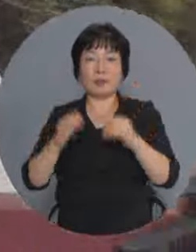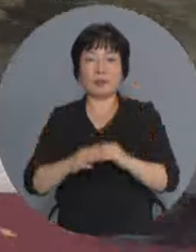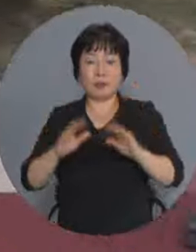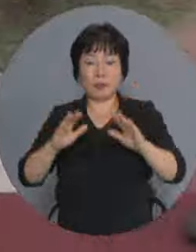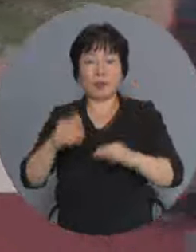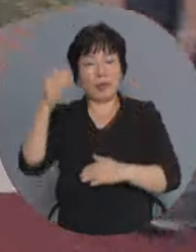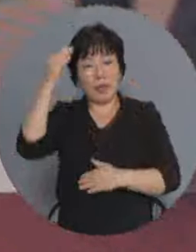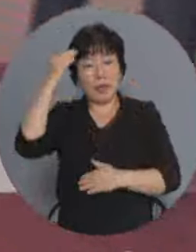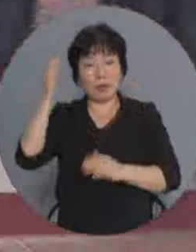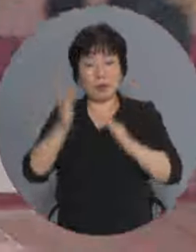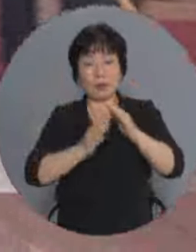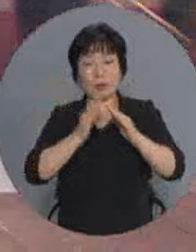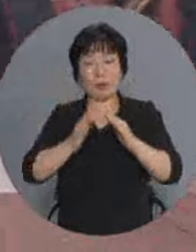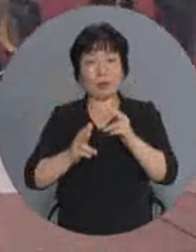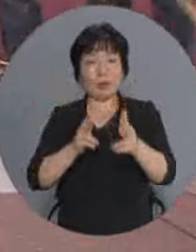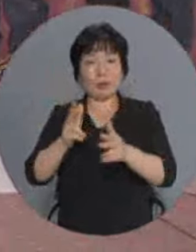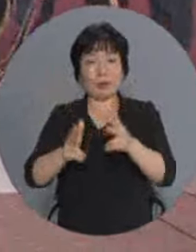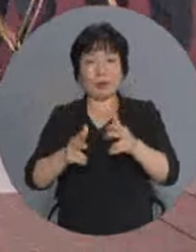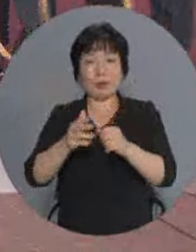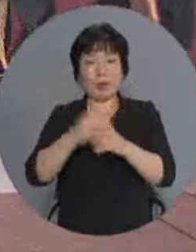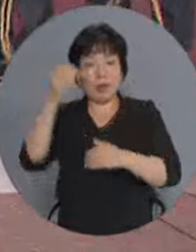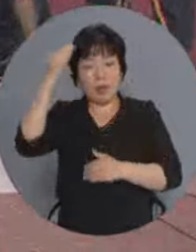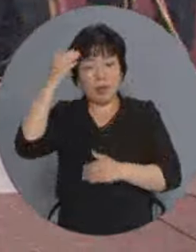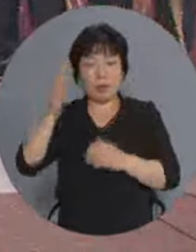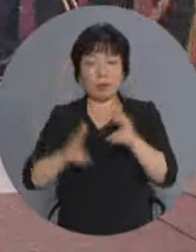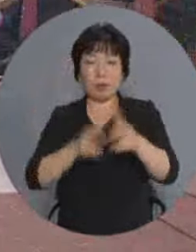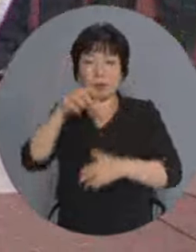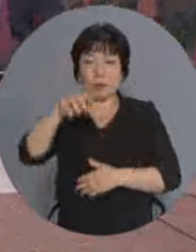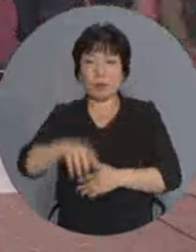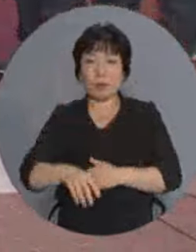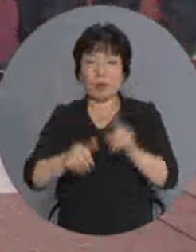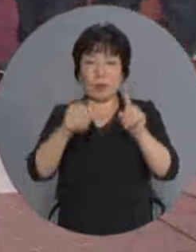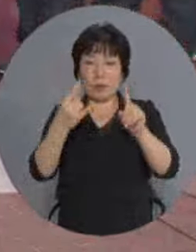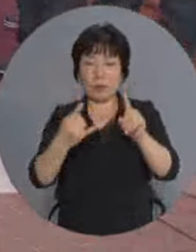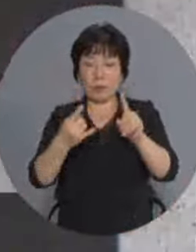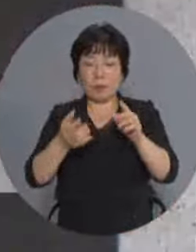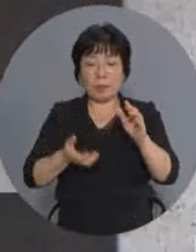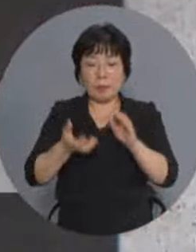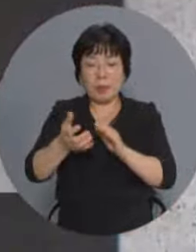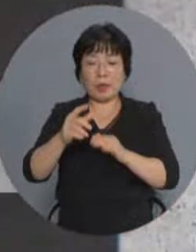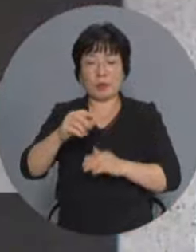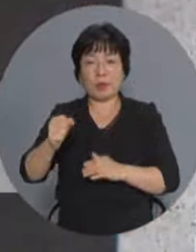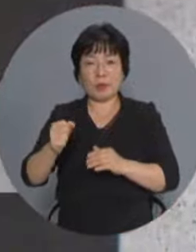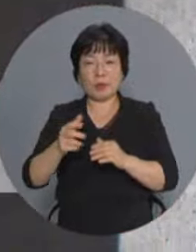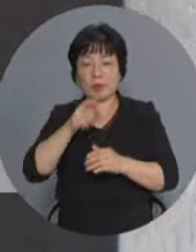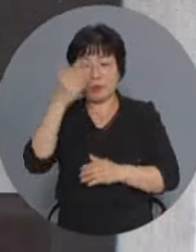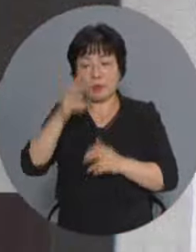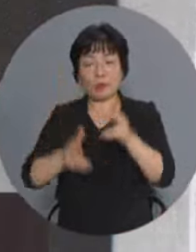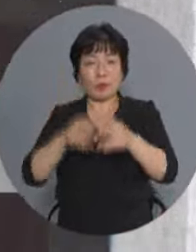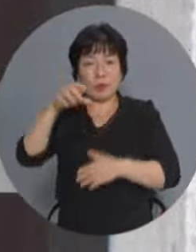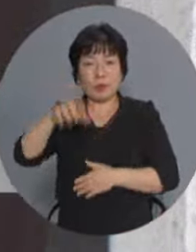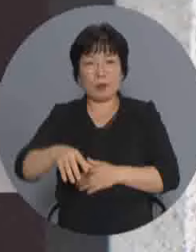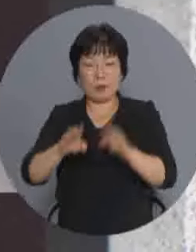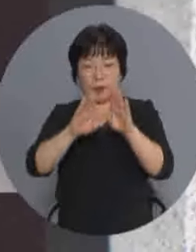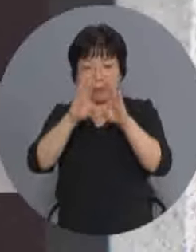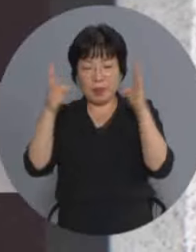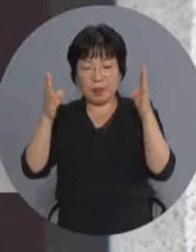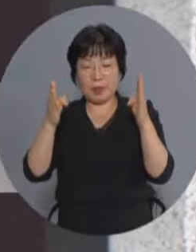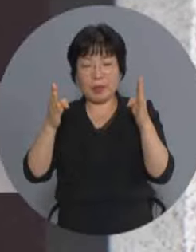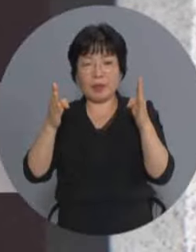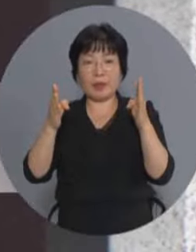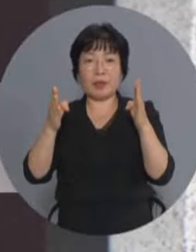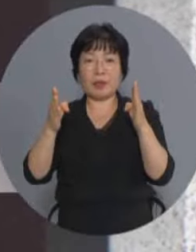오늘 한국 산업단지 공단은 국내 주요 산업단지 1호 입주 기업인 지에스칼텍스 여수 공장에서 기념식을